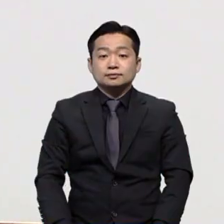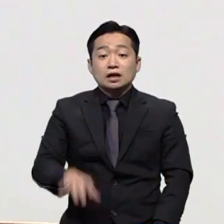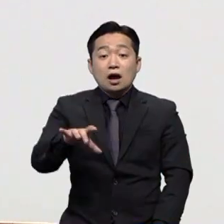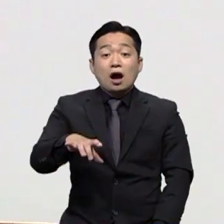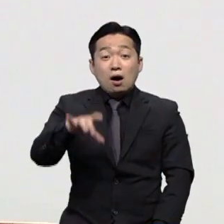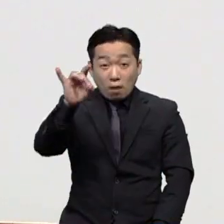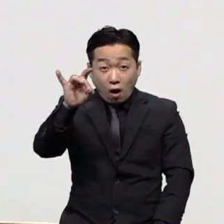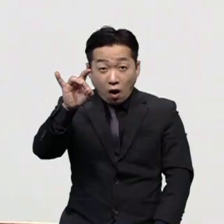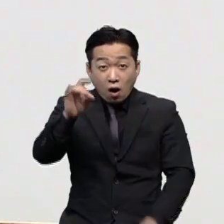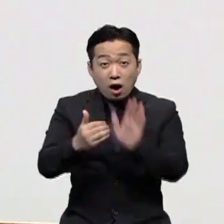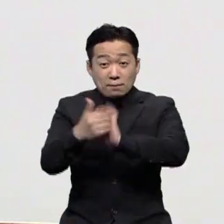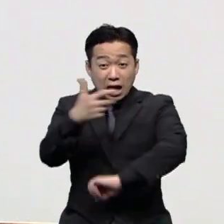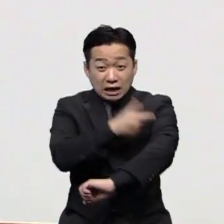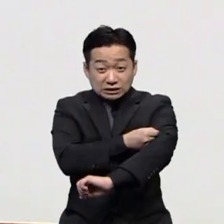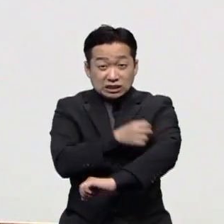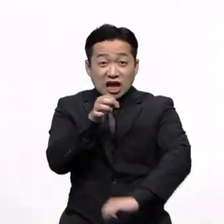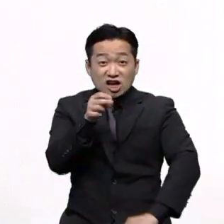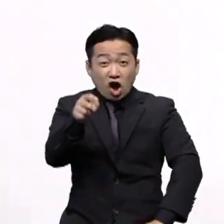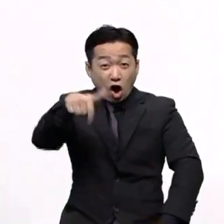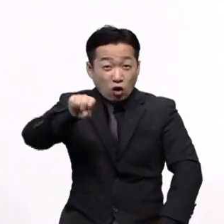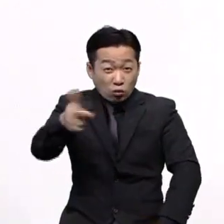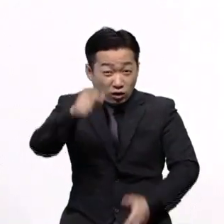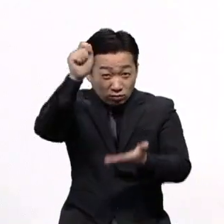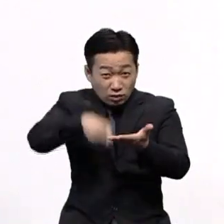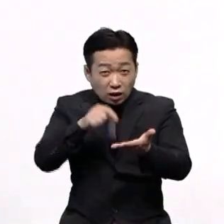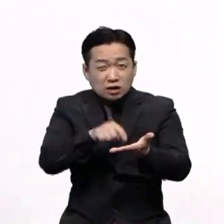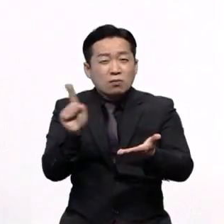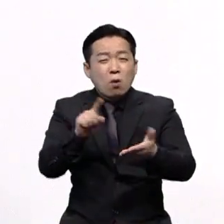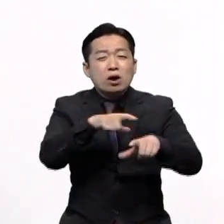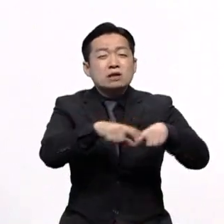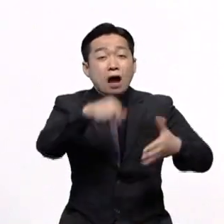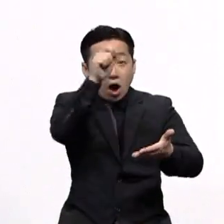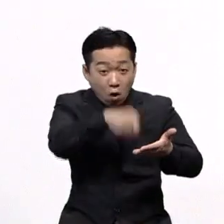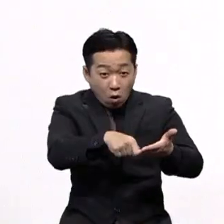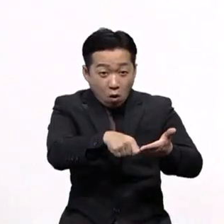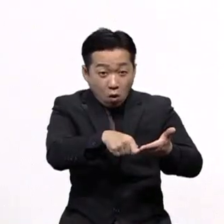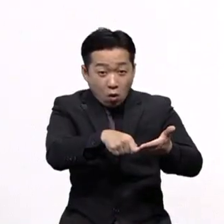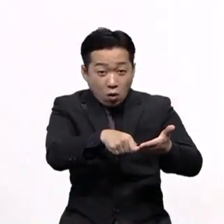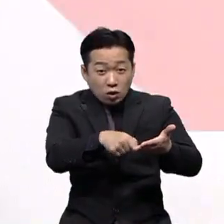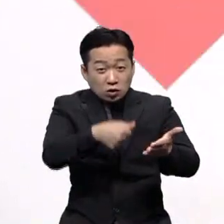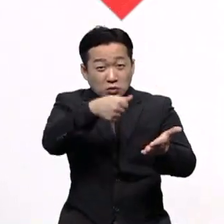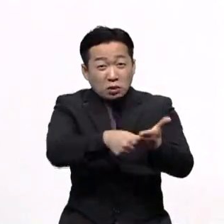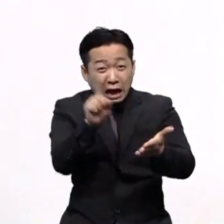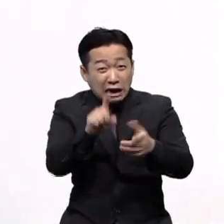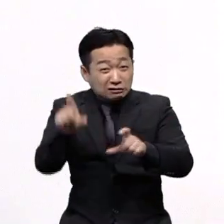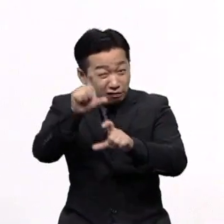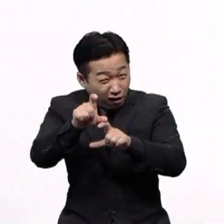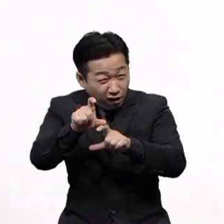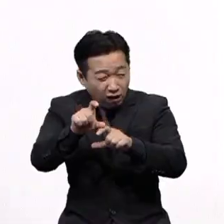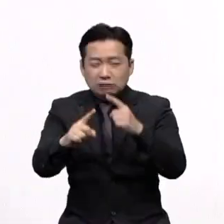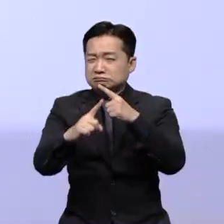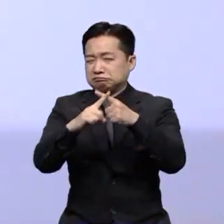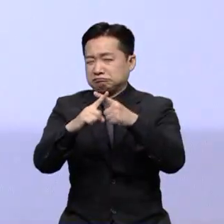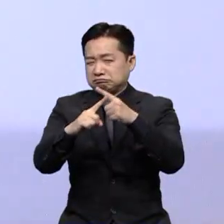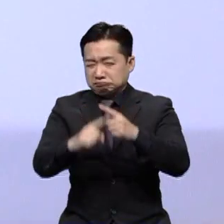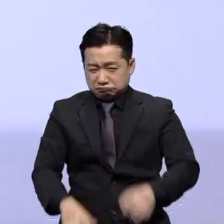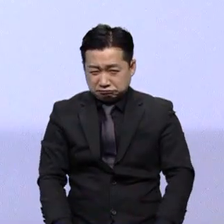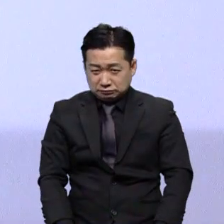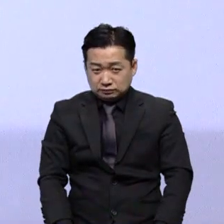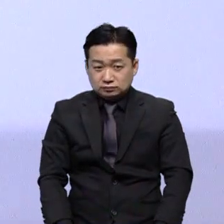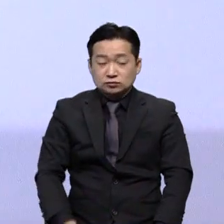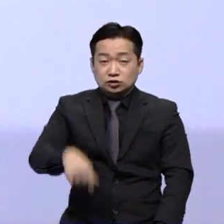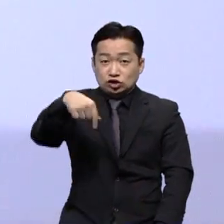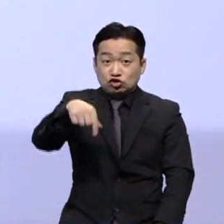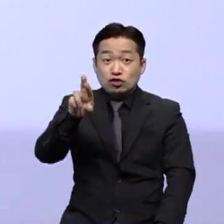먼저 백신 여권이 무엇인지 살펴보겠습니다. 일반 여권에 도장 하나 더 찍는 것 아닐까? 아닙니다.